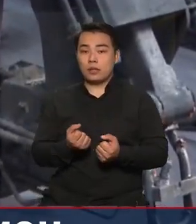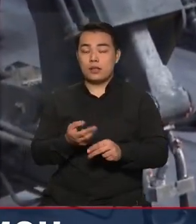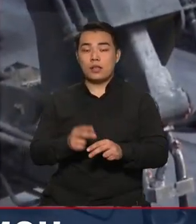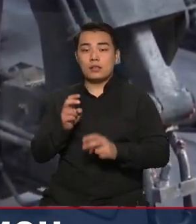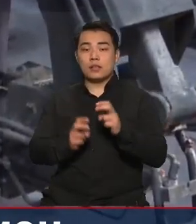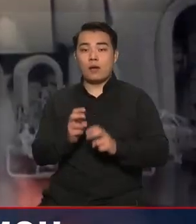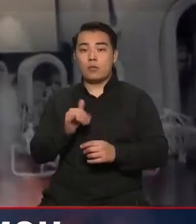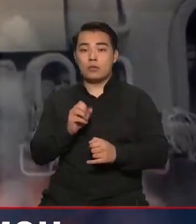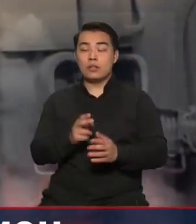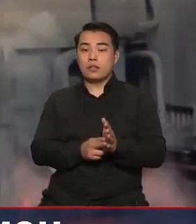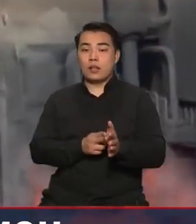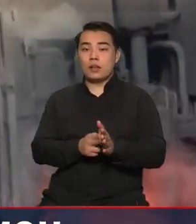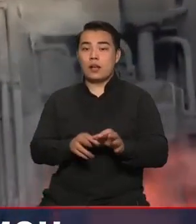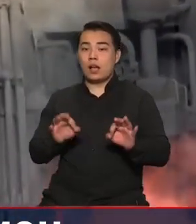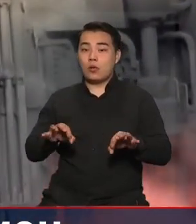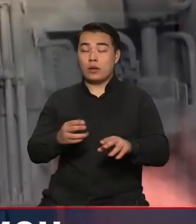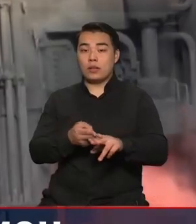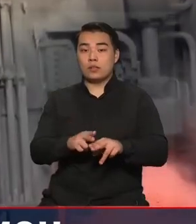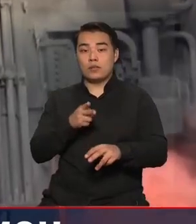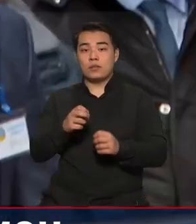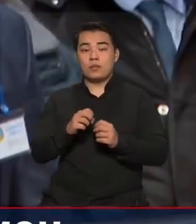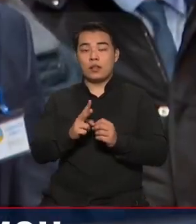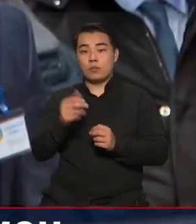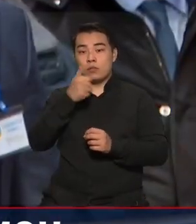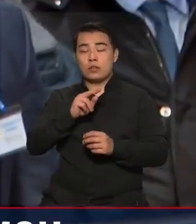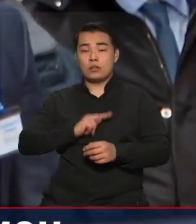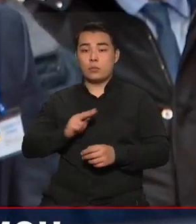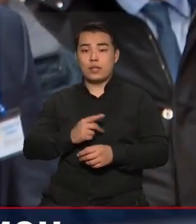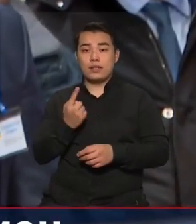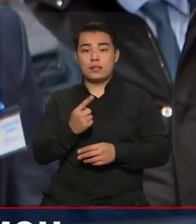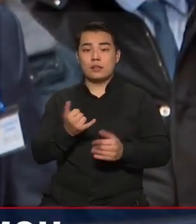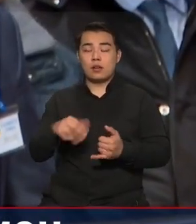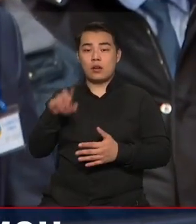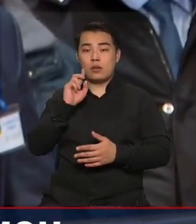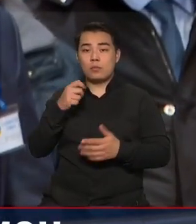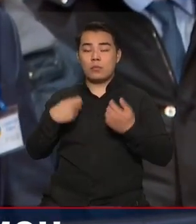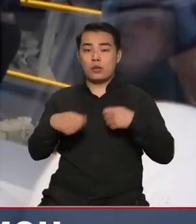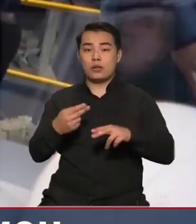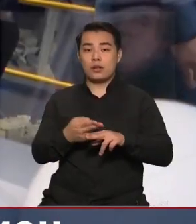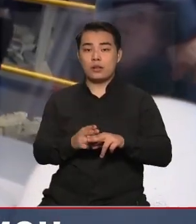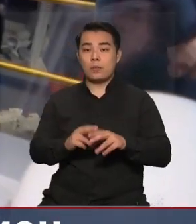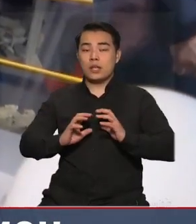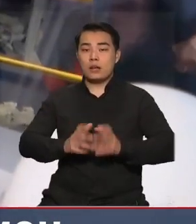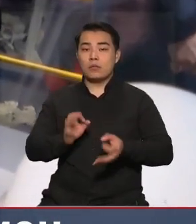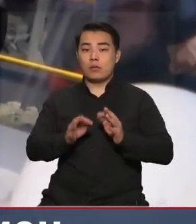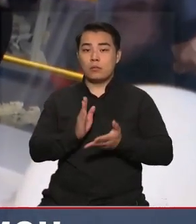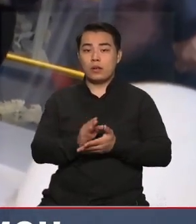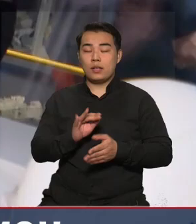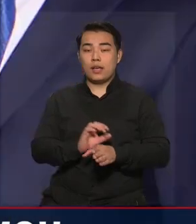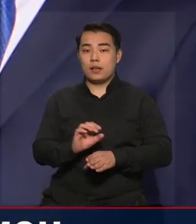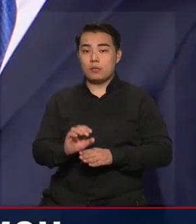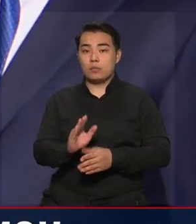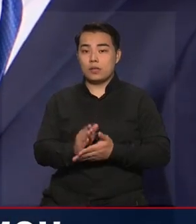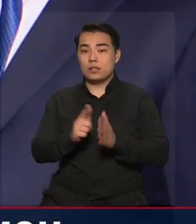по производству железнодорожных колес. Он работает с 2012 года и является единственным в стране. Продукция соответствует мировым стандартам и идет на экспорт. У